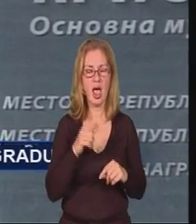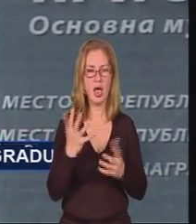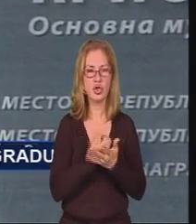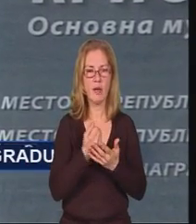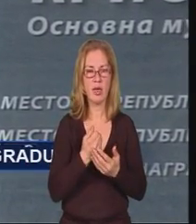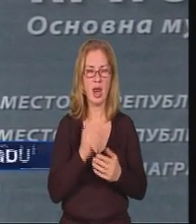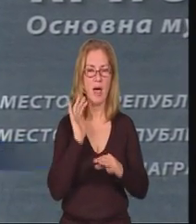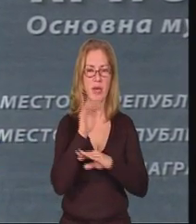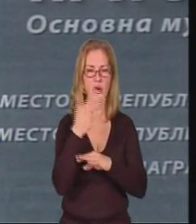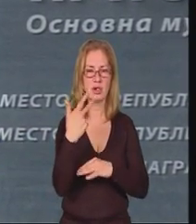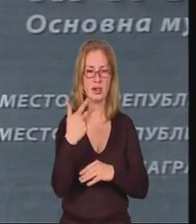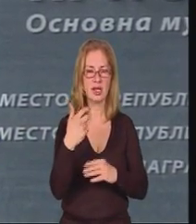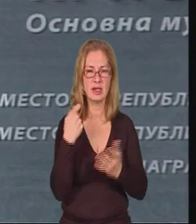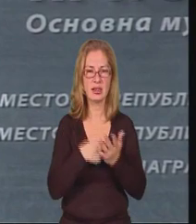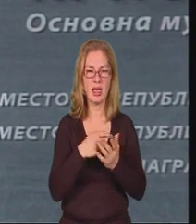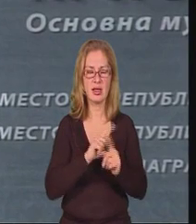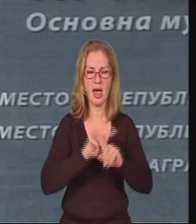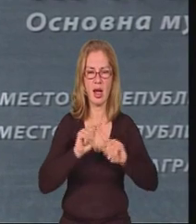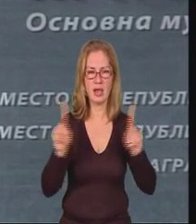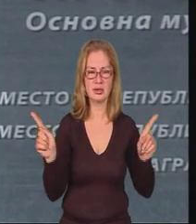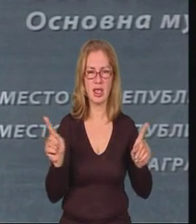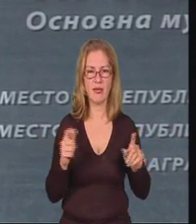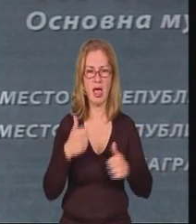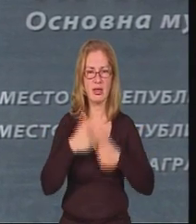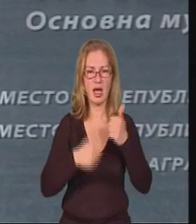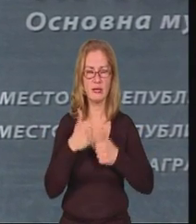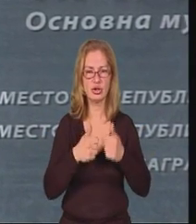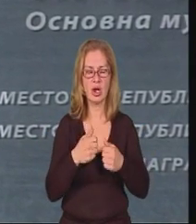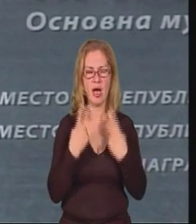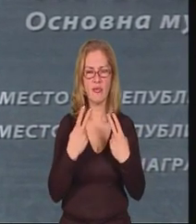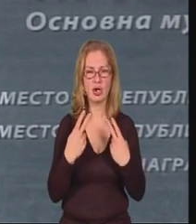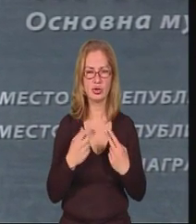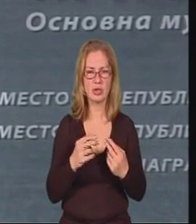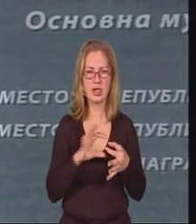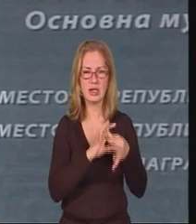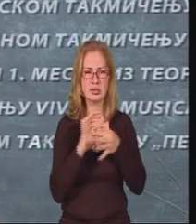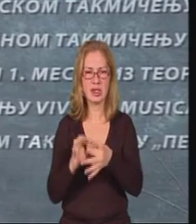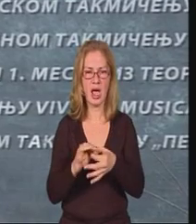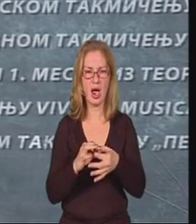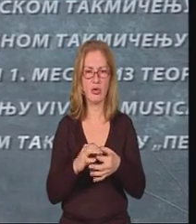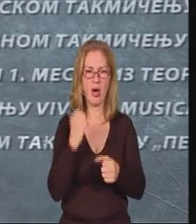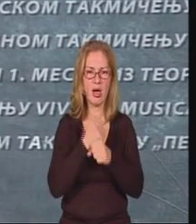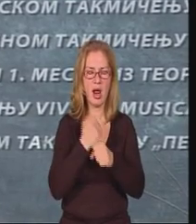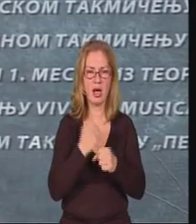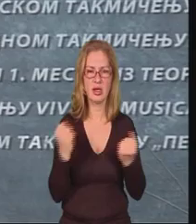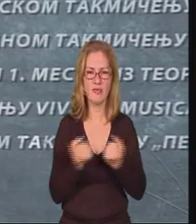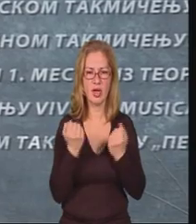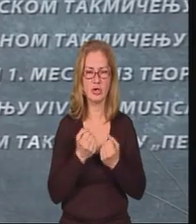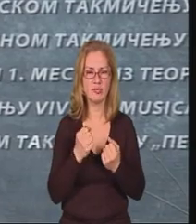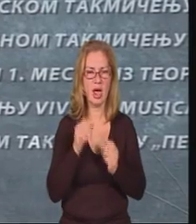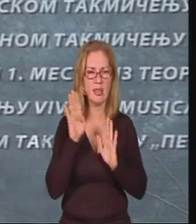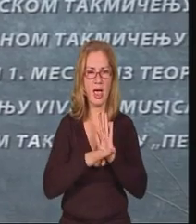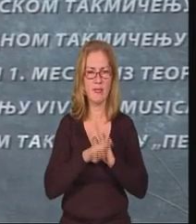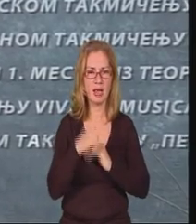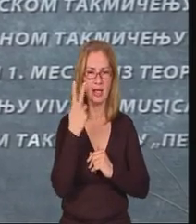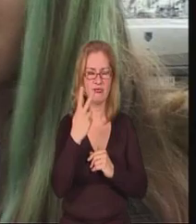preko 30 nagrada na raznim takmičenjima. Istakla je da je najvažnije da se konstantno radi vežba, to jest svaki dan